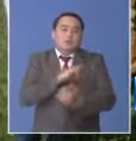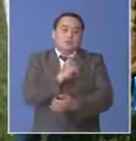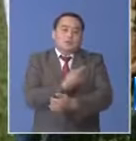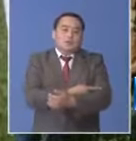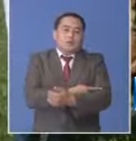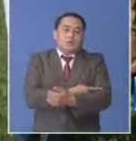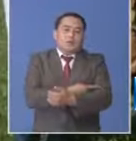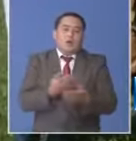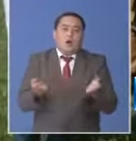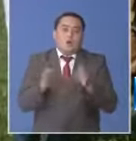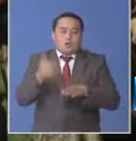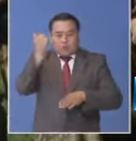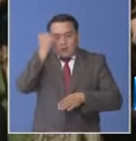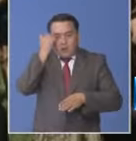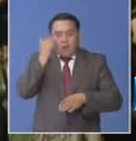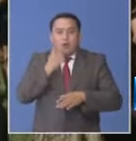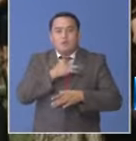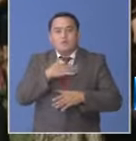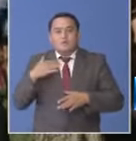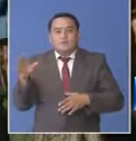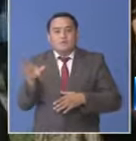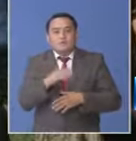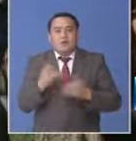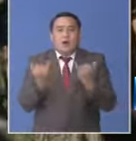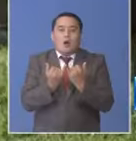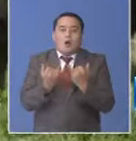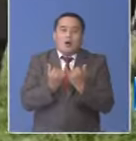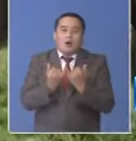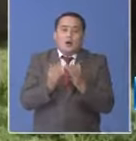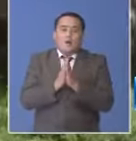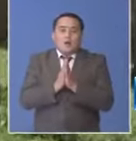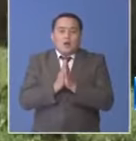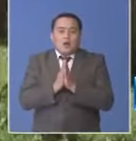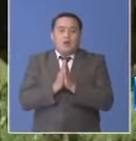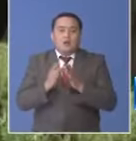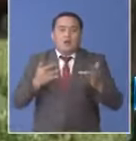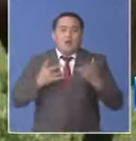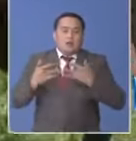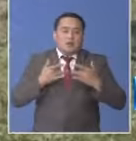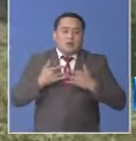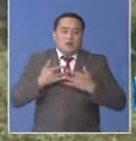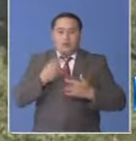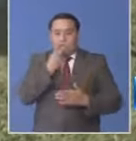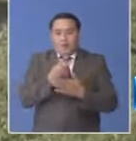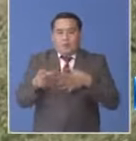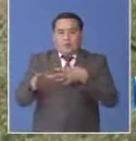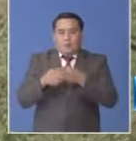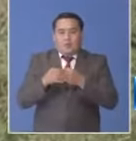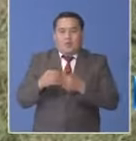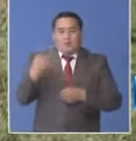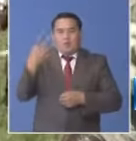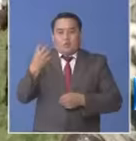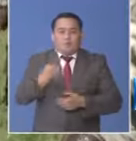Они, пожалуй, остались на памятных фото всех гостей праздника, наперебой просивших артистов театра «Арлан» попозировать с ними для